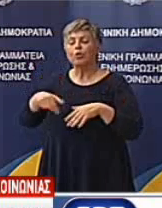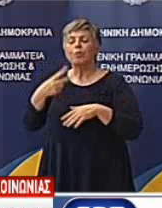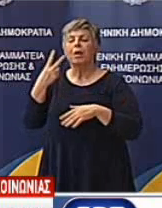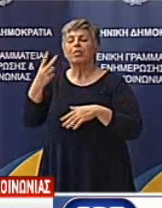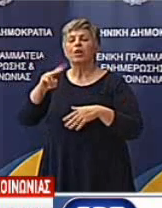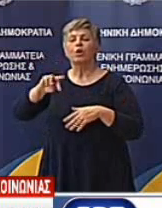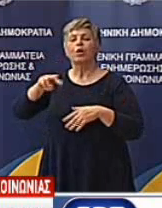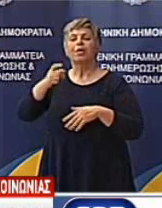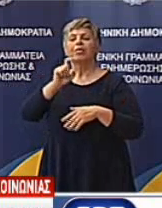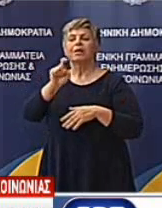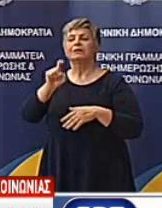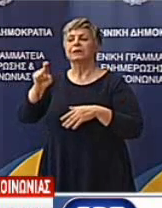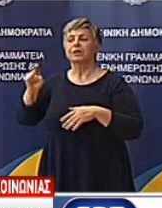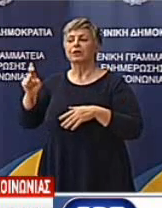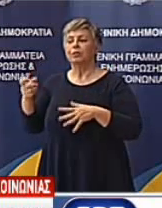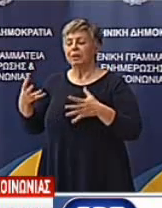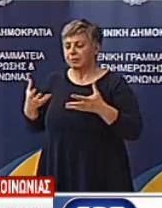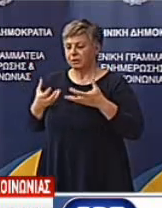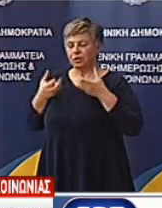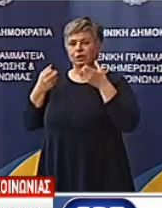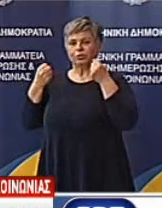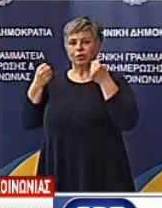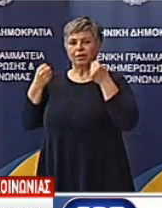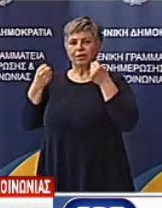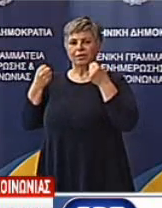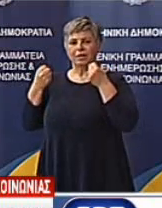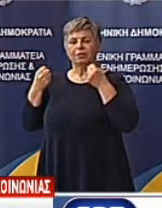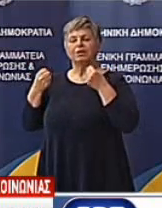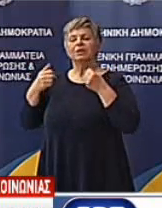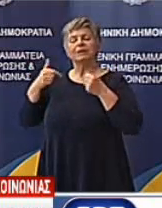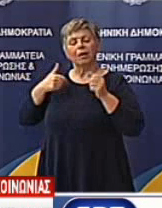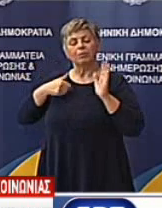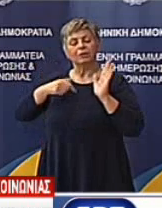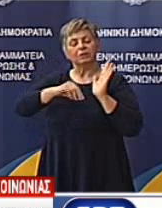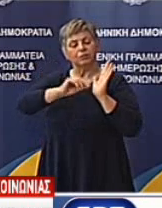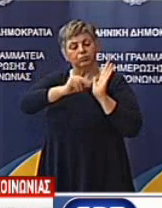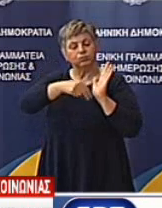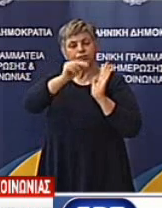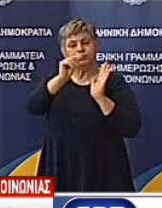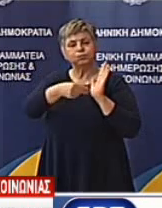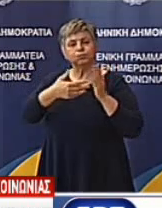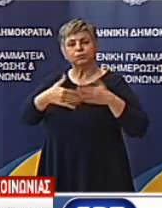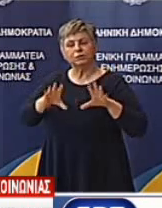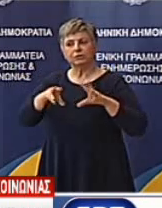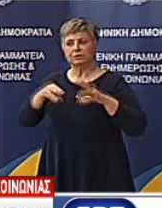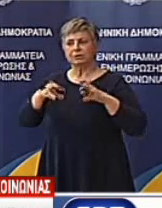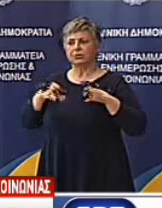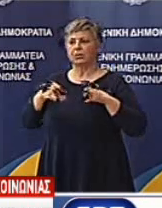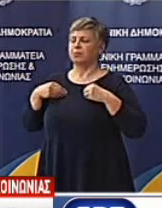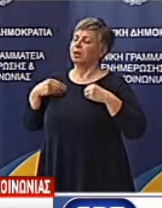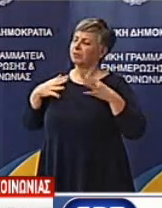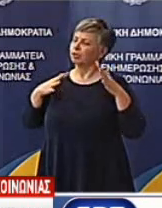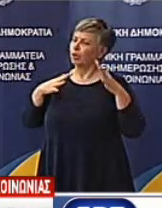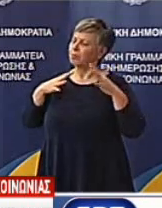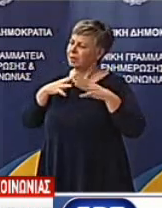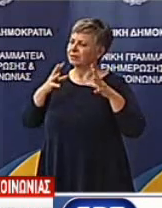δεν επιβαρύνθηκαν οι Έλληνες πολίτες εξαιτίας αυτής της συμφωνίας του καλοκαιριού. Άρα μερικές μάχες τις κερδίζουμε. Για την